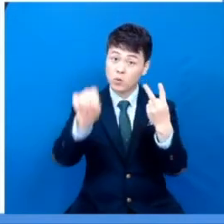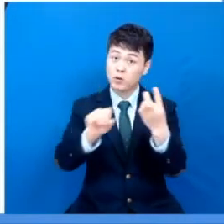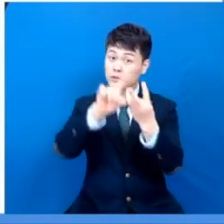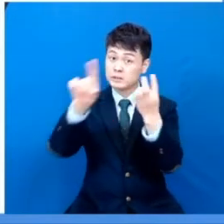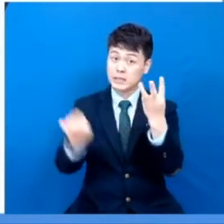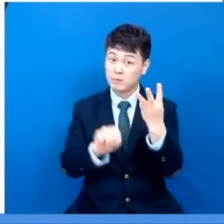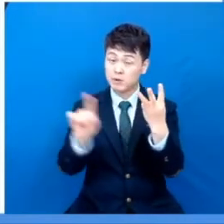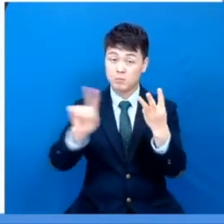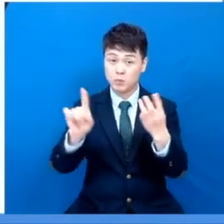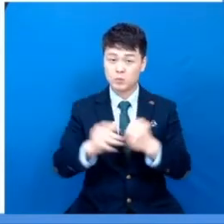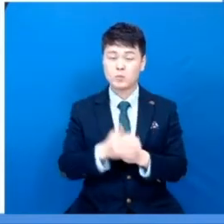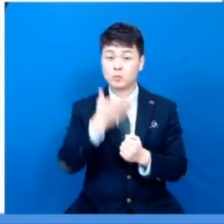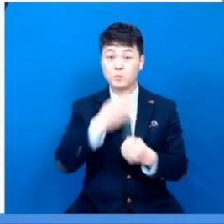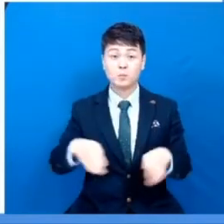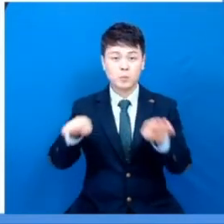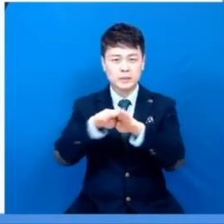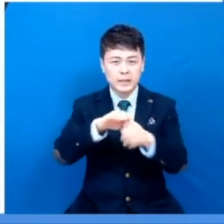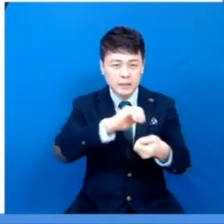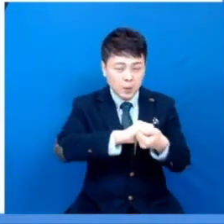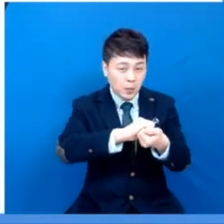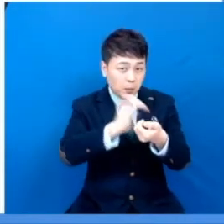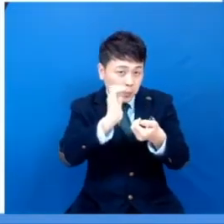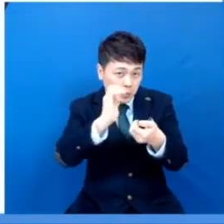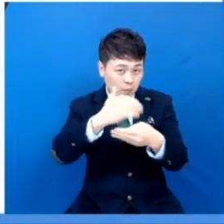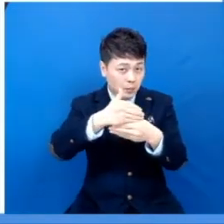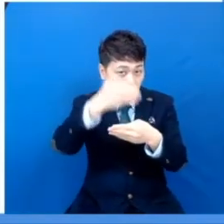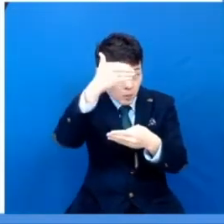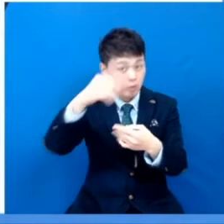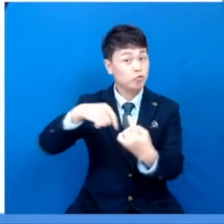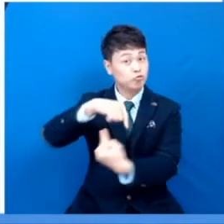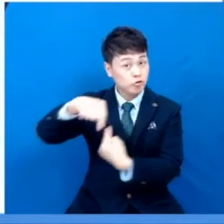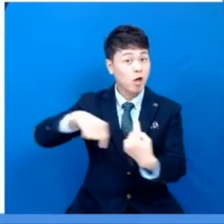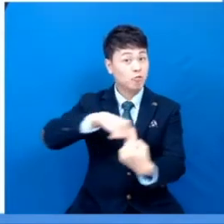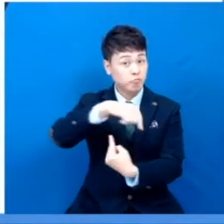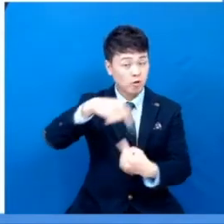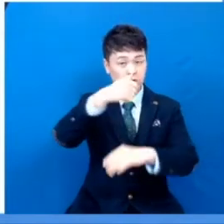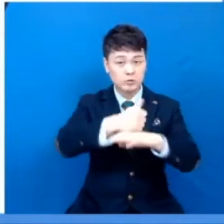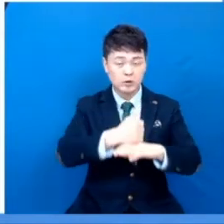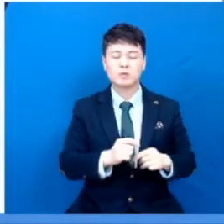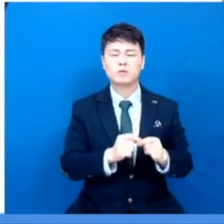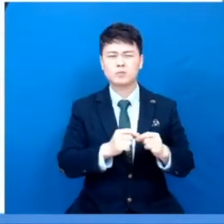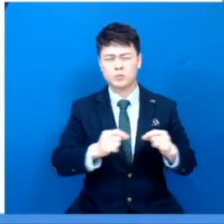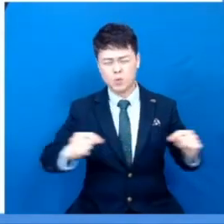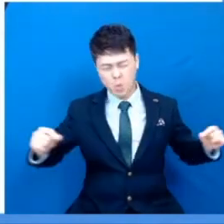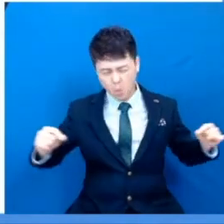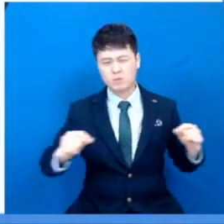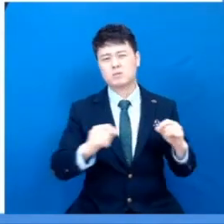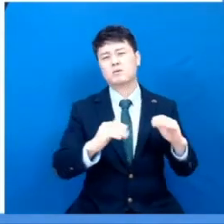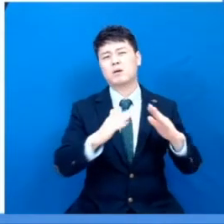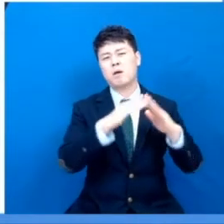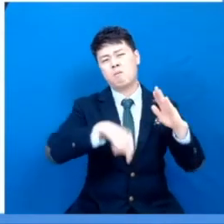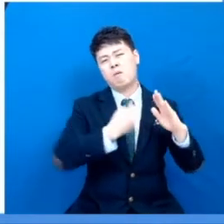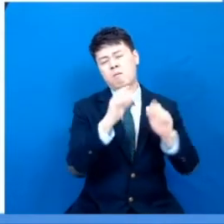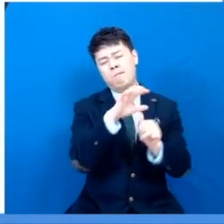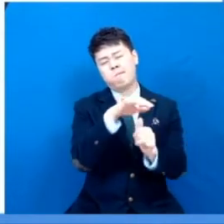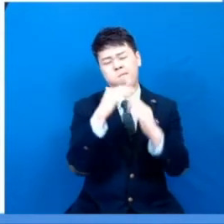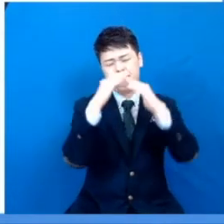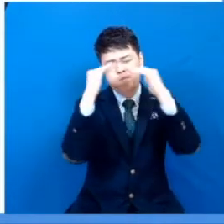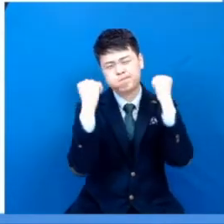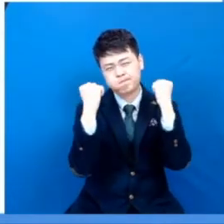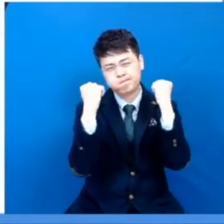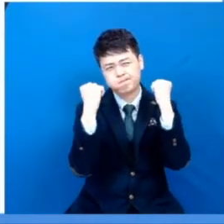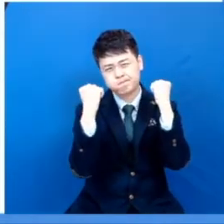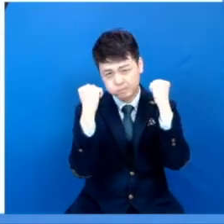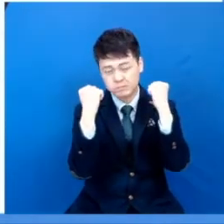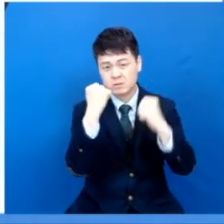기관이 제한적으로 운영 됨에 따라 장기간 가정 내에서 생활하게 되었습니다 이로 인해 도 전작